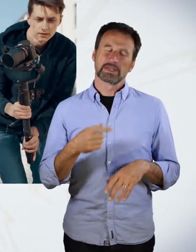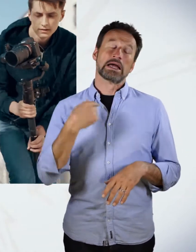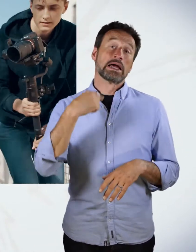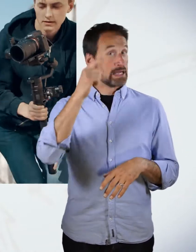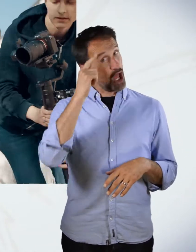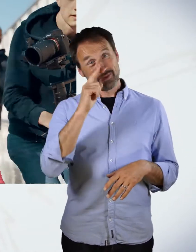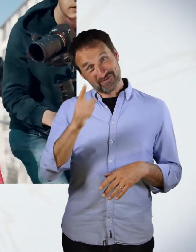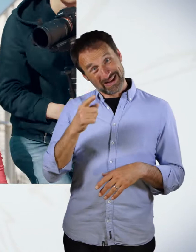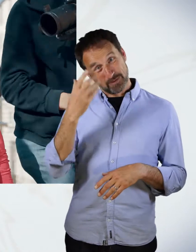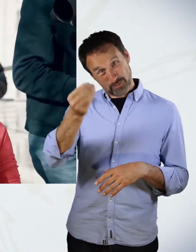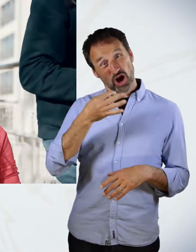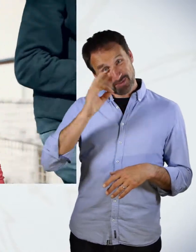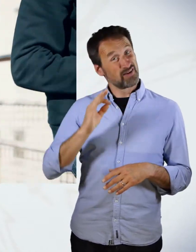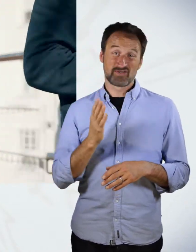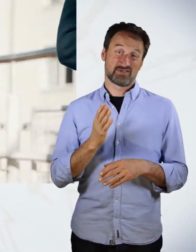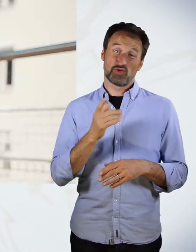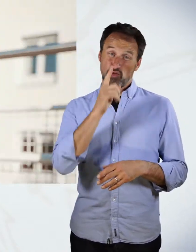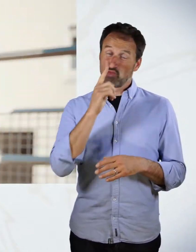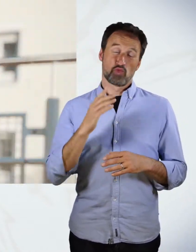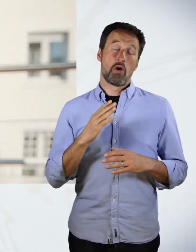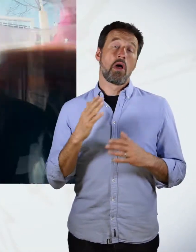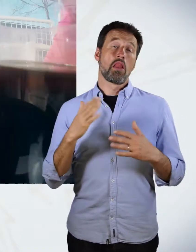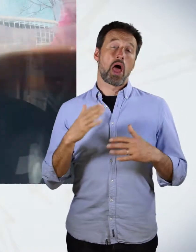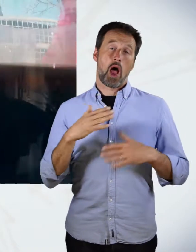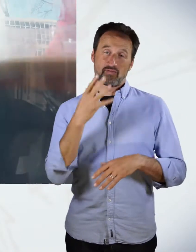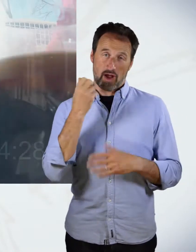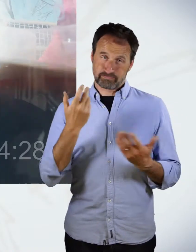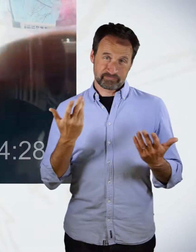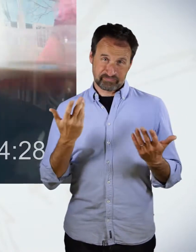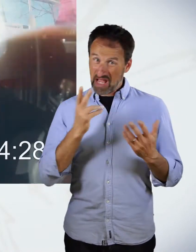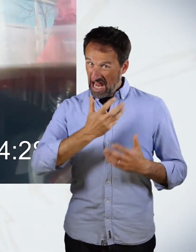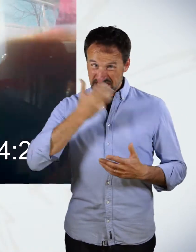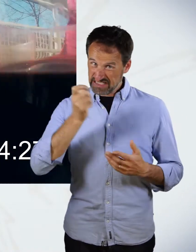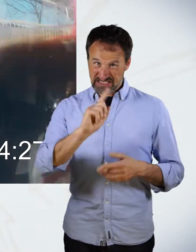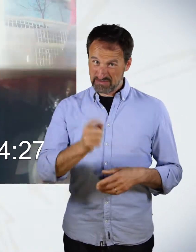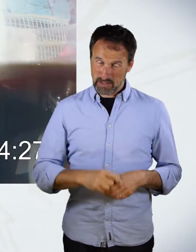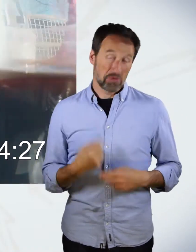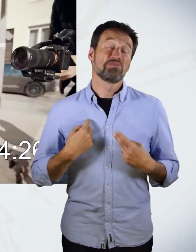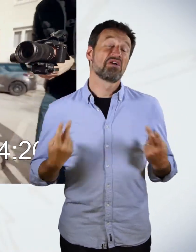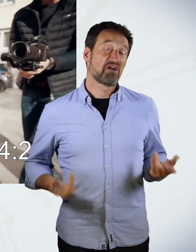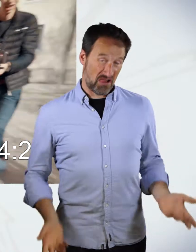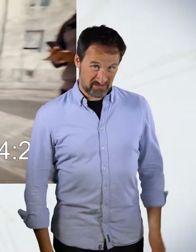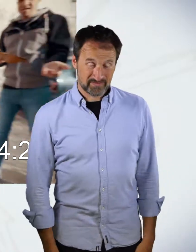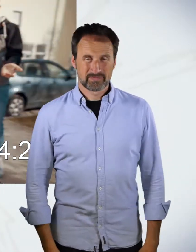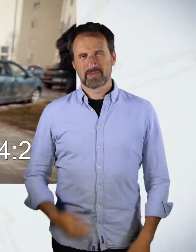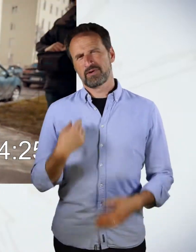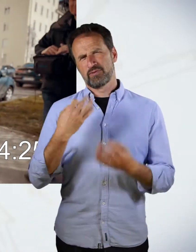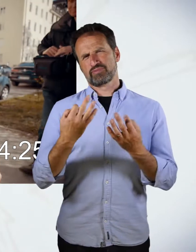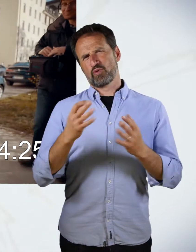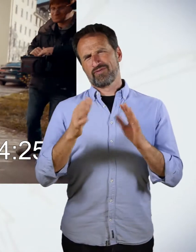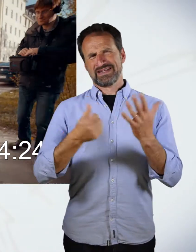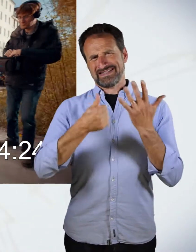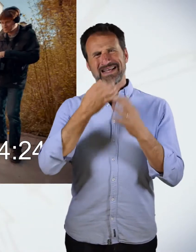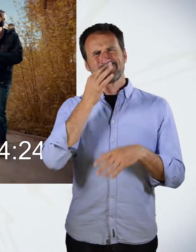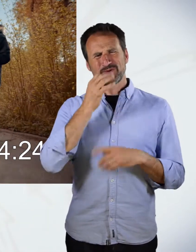ihr ihn bekommt, aber das ist mir egal. Ich glaube, es waren so 6 Minuten, die ich dann gebraucht habe, bis zur anderen Seite der Brücke zu kommen.